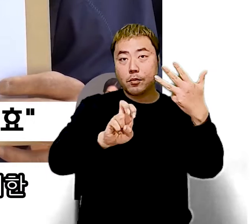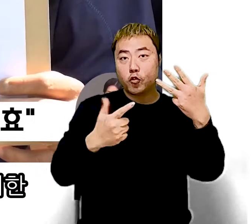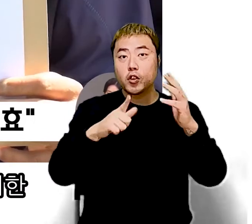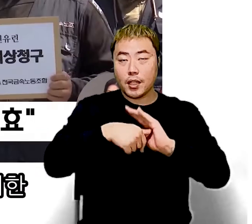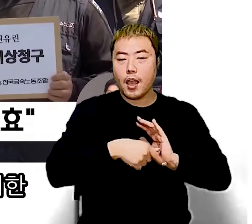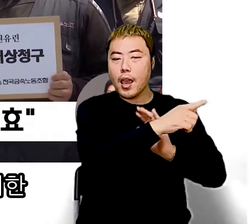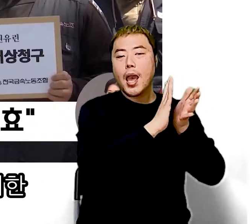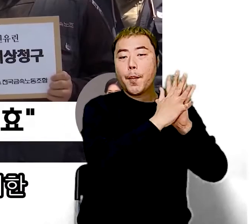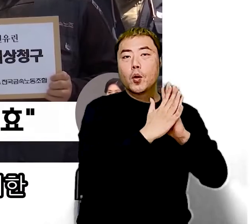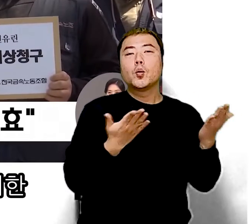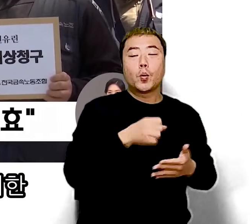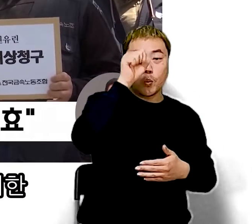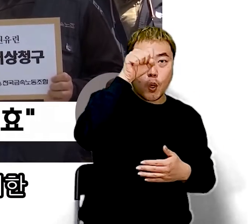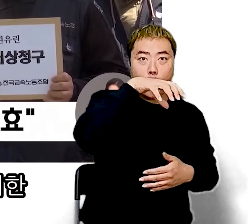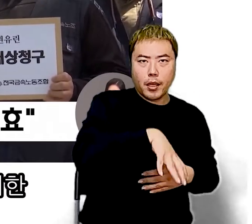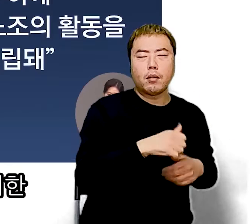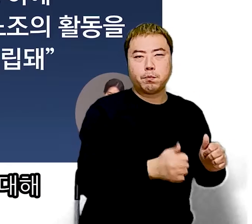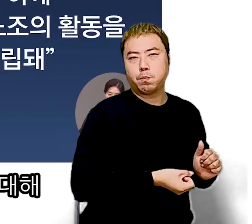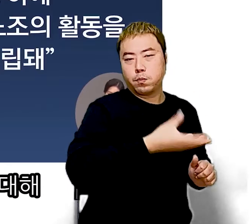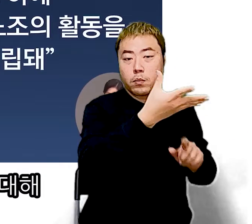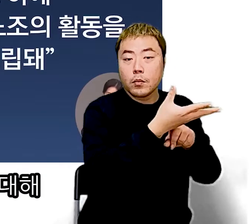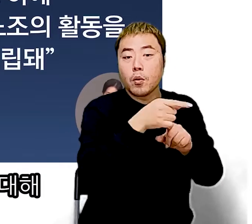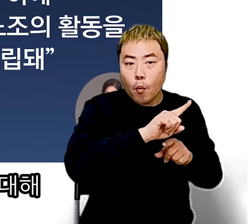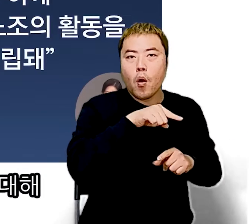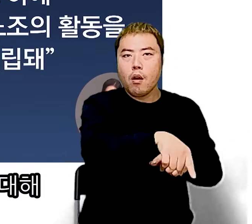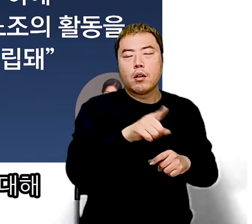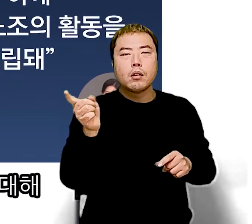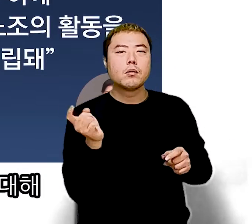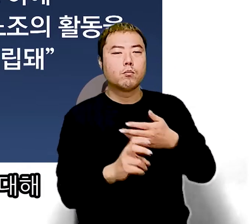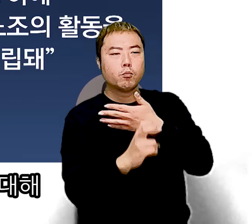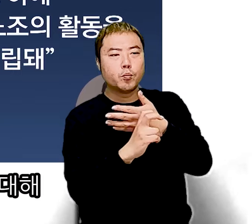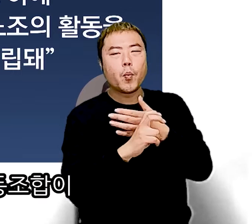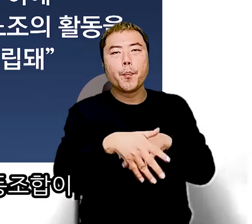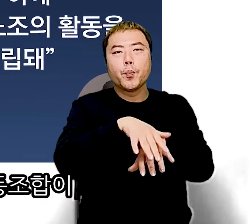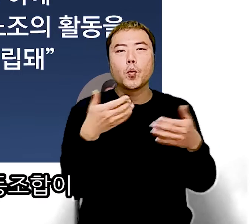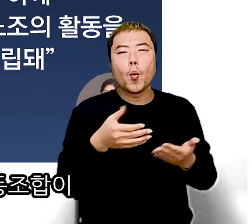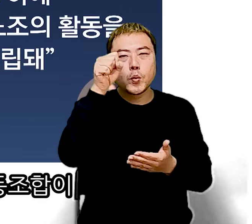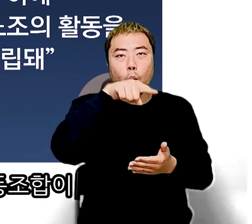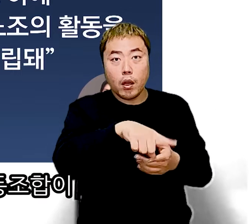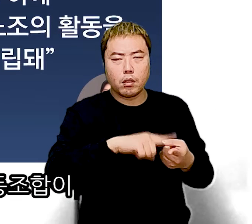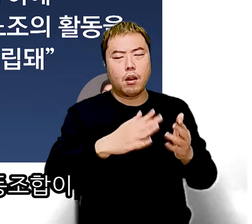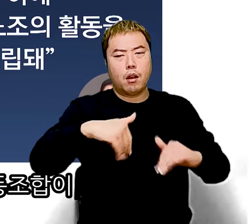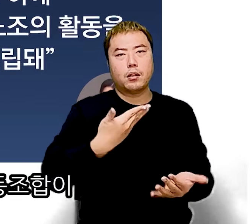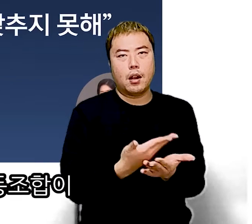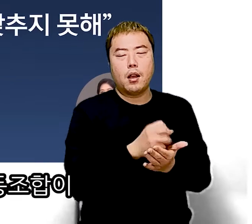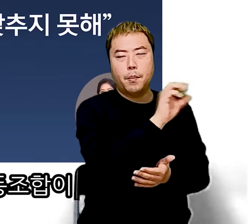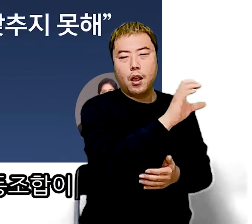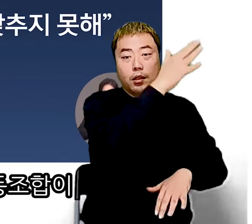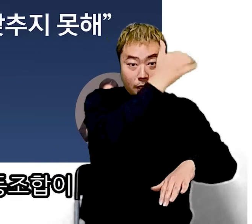26일 에버랜드 노동조합에서 제기한 어영노조 무효 확인 소송에 대해 삼성그룹이 만든